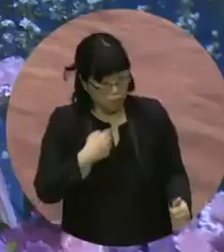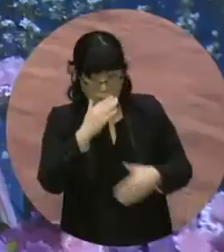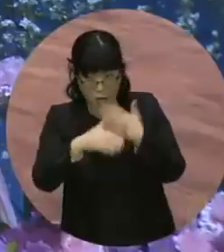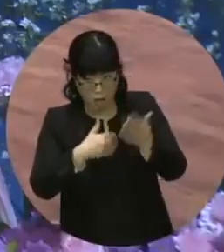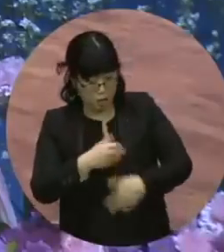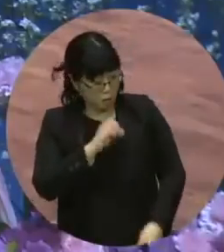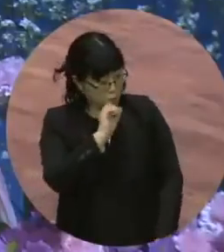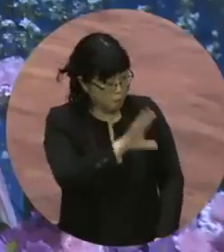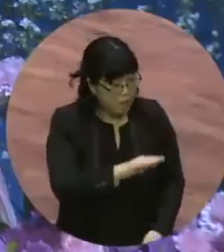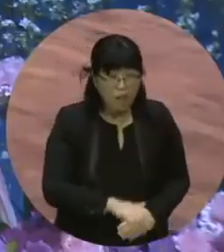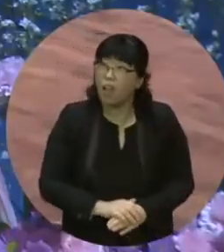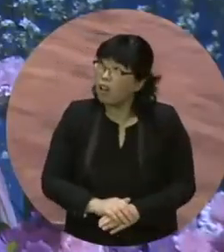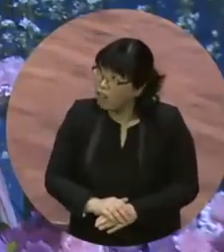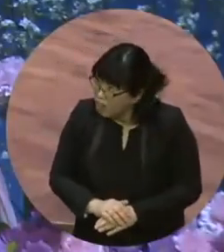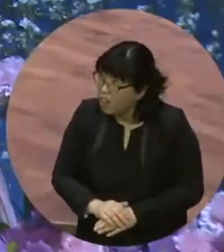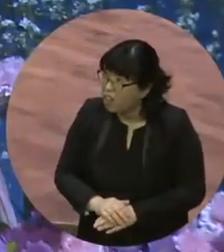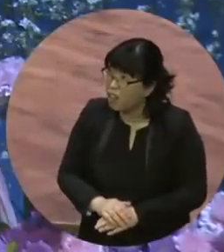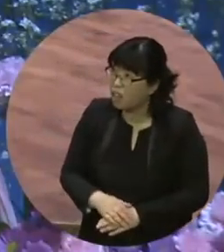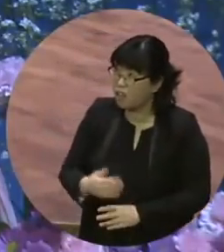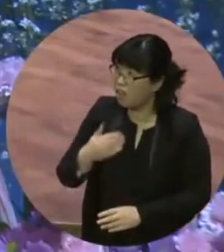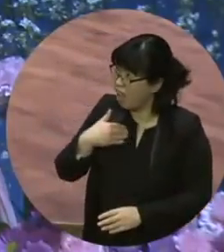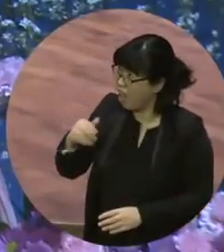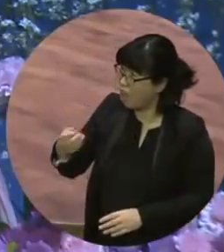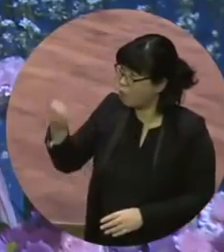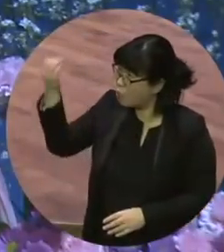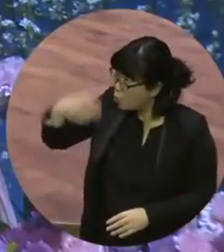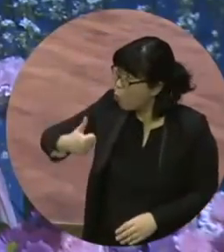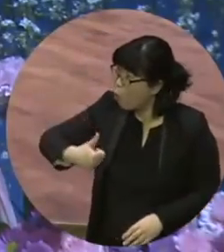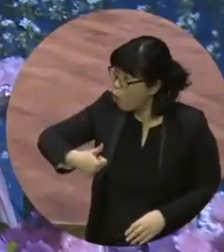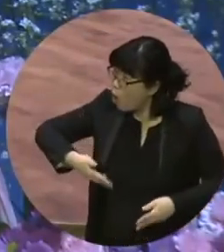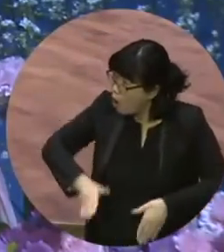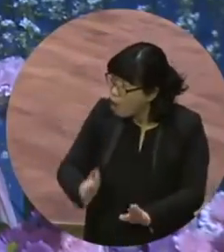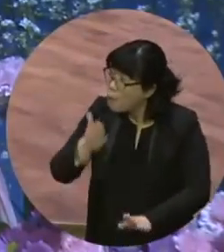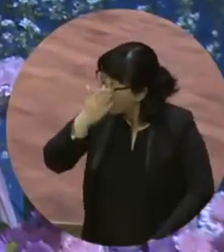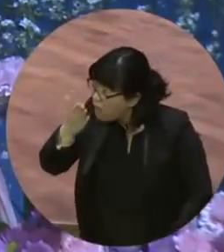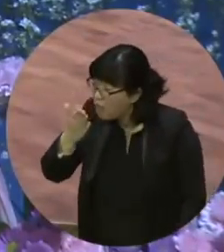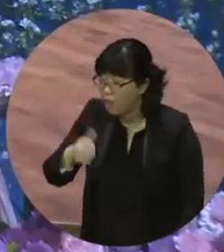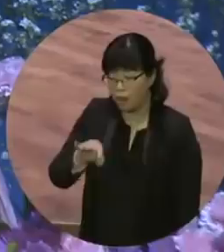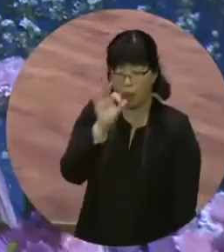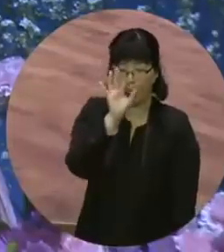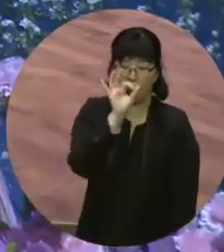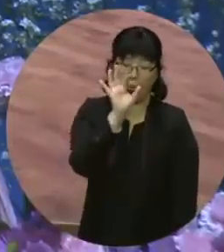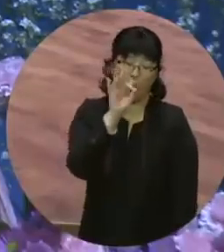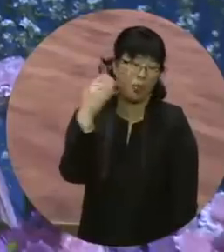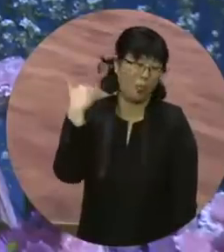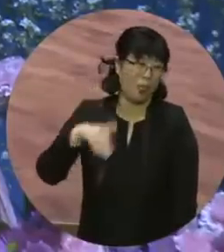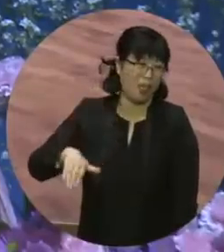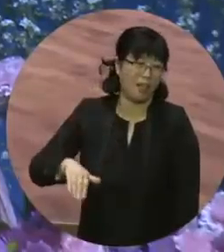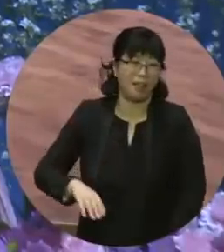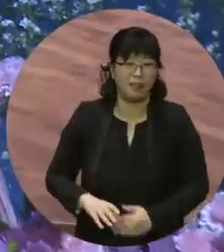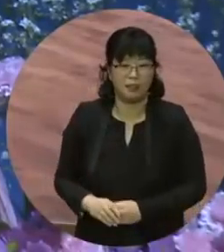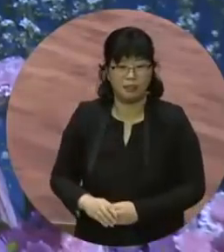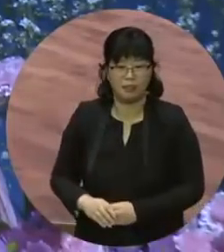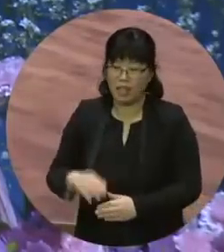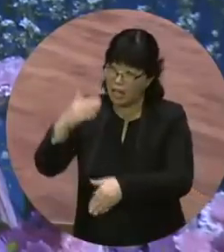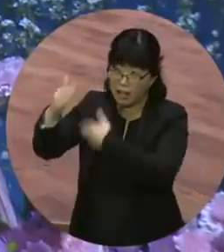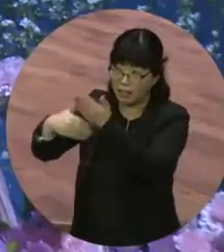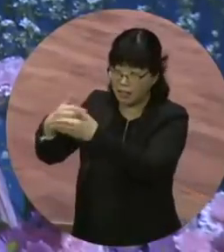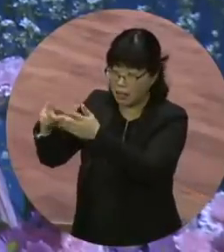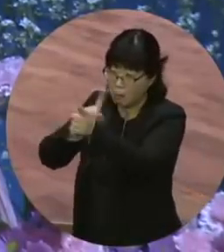100세 내가 뭘 낳습니까? 하나님 말씀 믿을 수 없다는 겁니다. 인간적으로 보면 지극히 정상적인